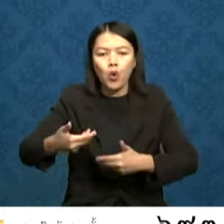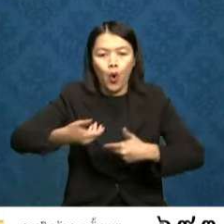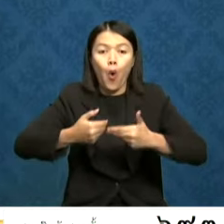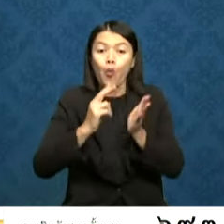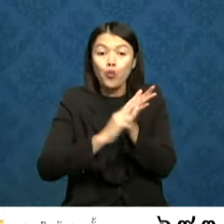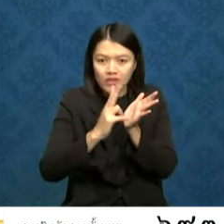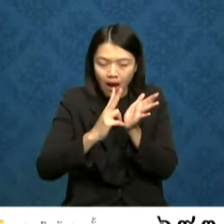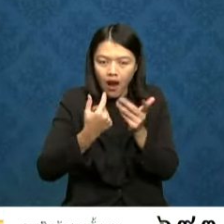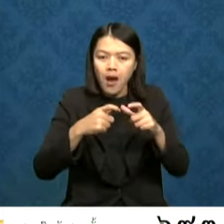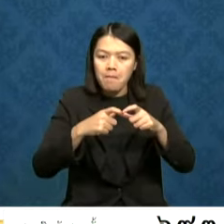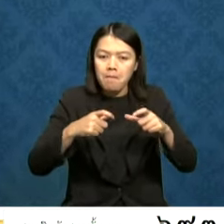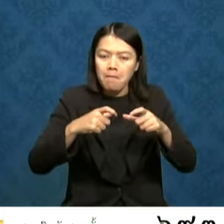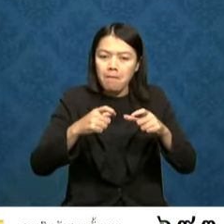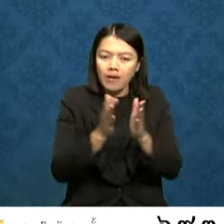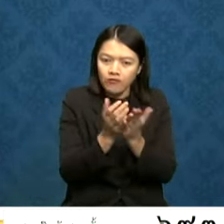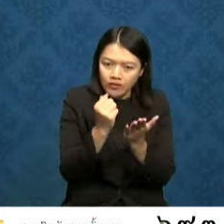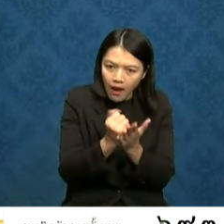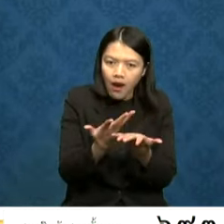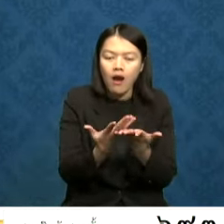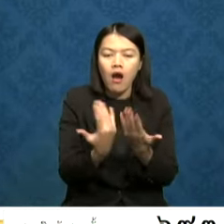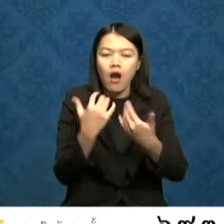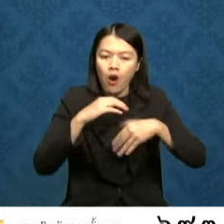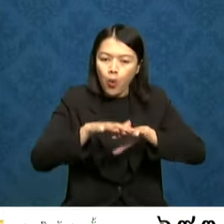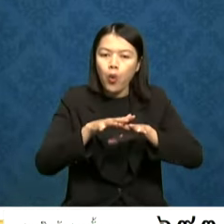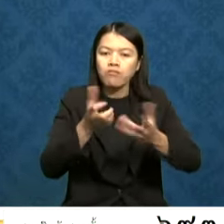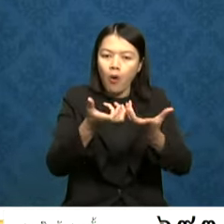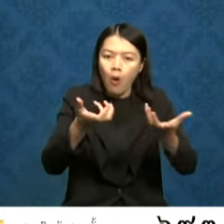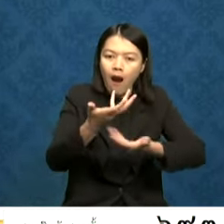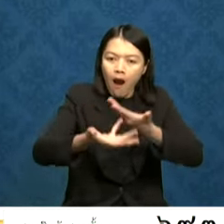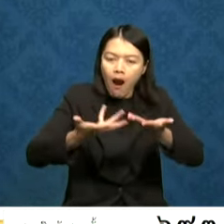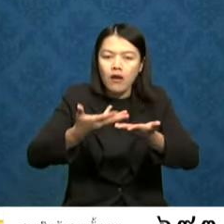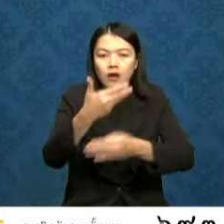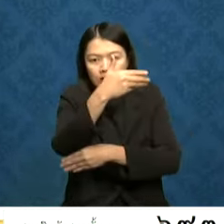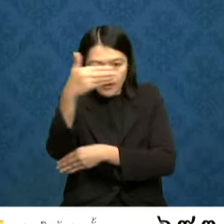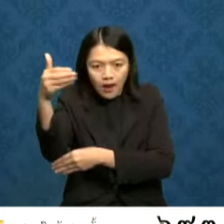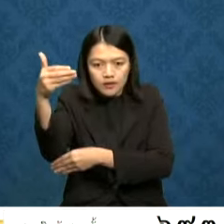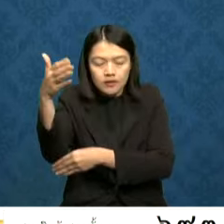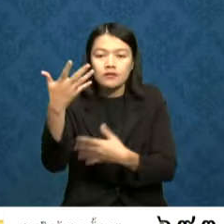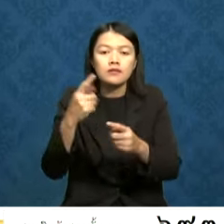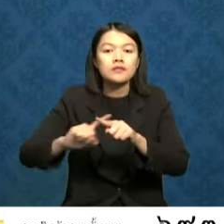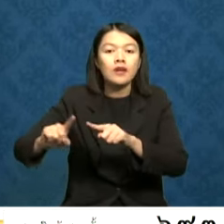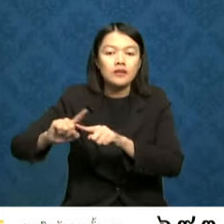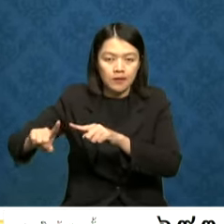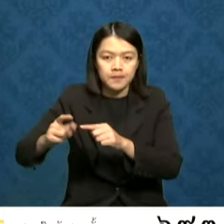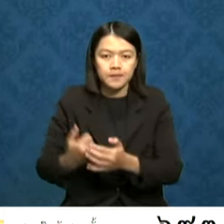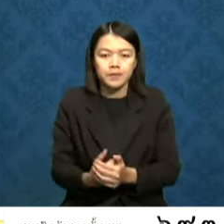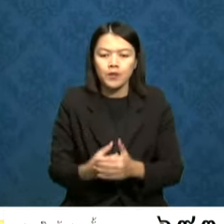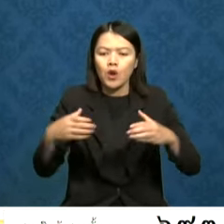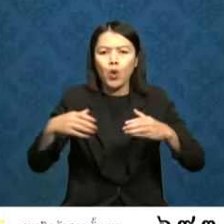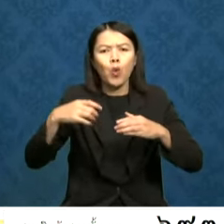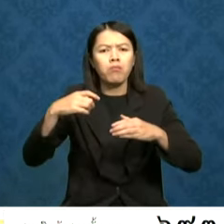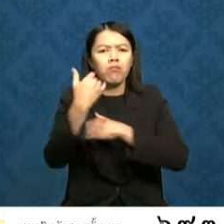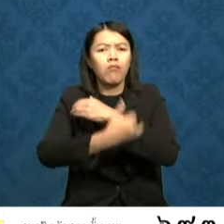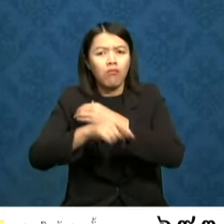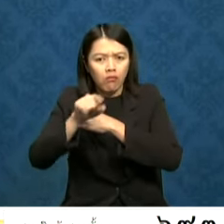วีซ่าเช่นกลุ่มผู้เข้าร่วมงานแสดงสินค้านานาชาติไมและกลุ่มชาวต่าง